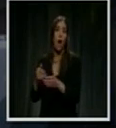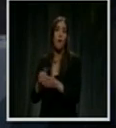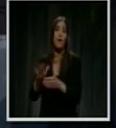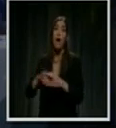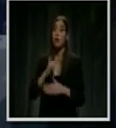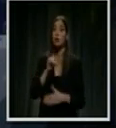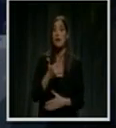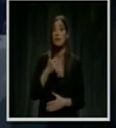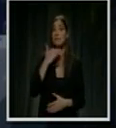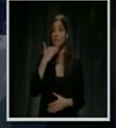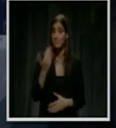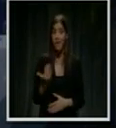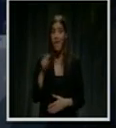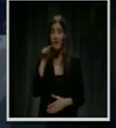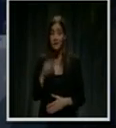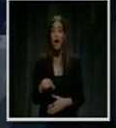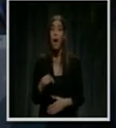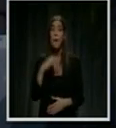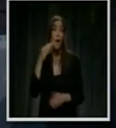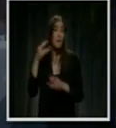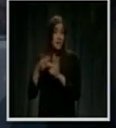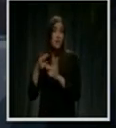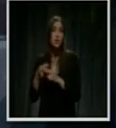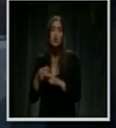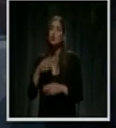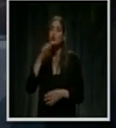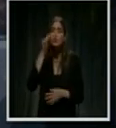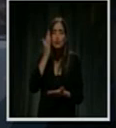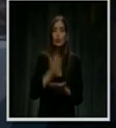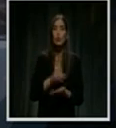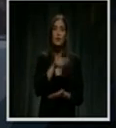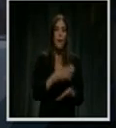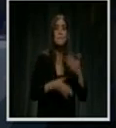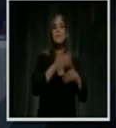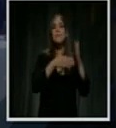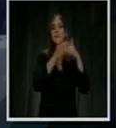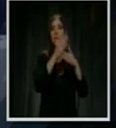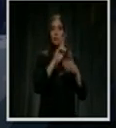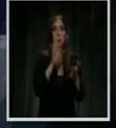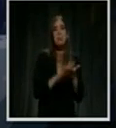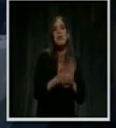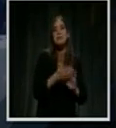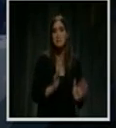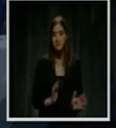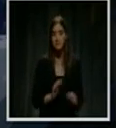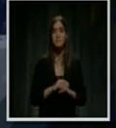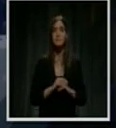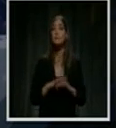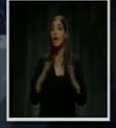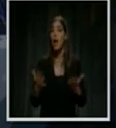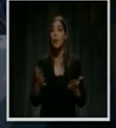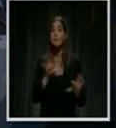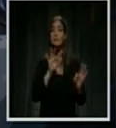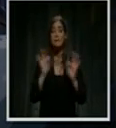u spiċċut U-turn oħra. U għalhekk fid-deċiżjoni tiegħek ara, jekk triċek jew triċ il xi